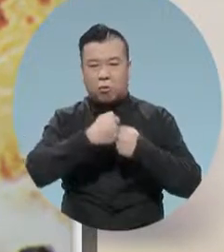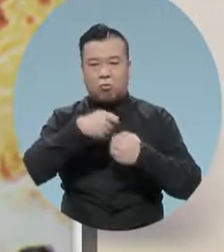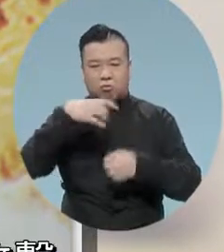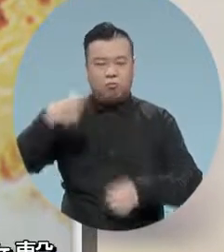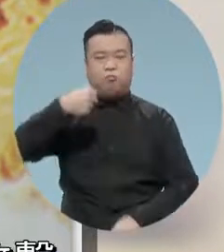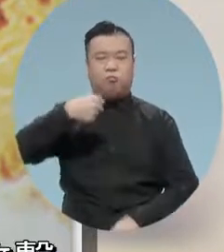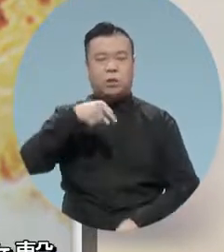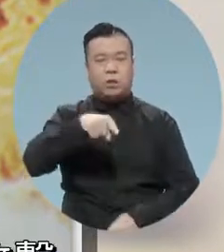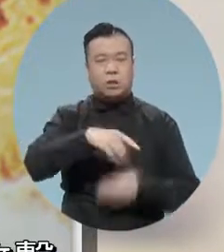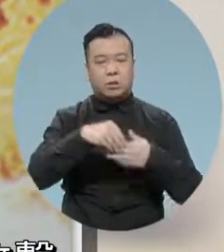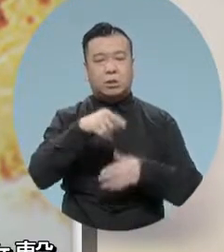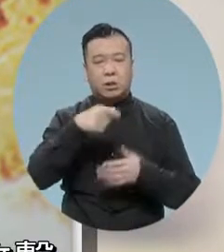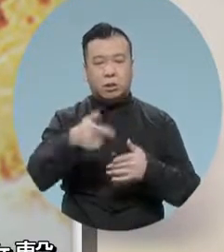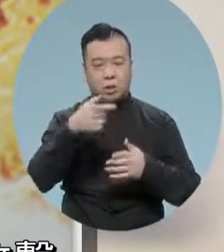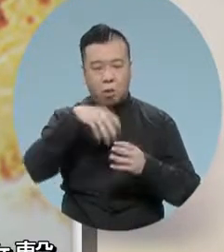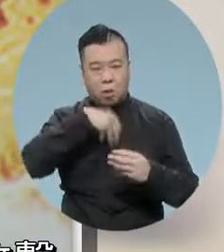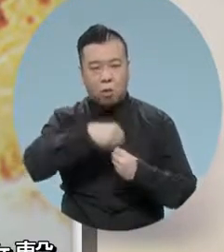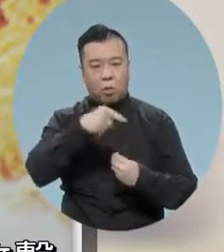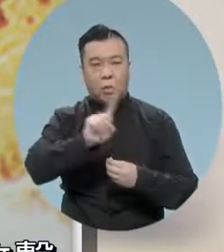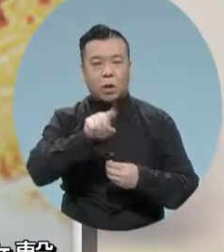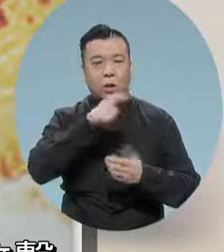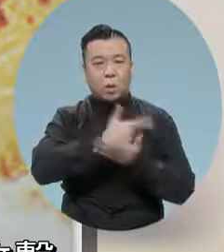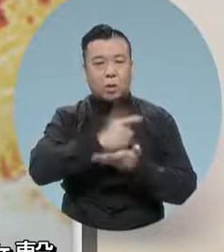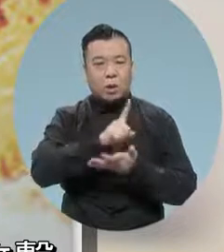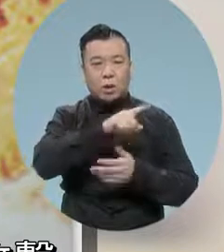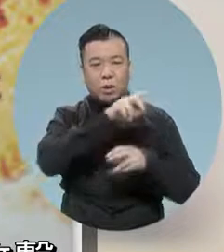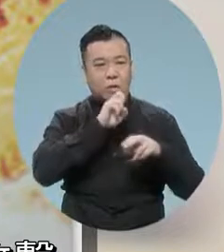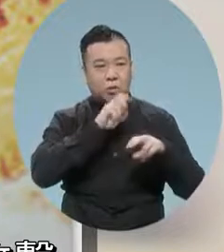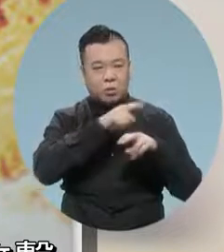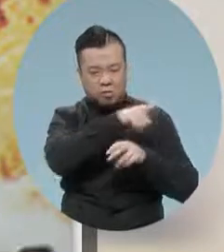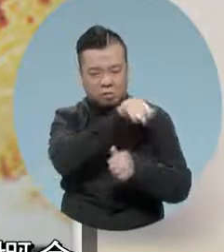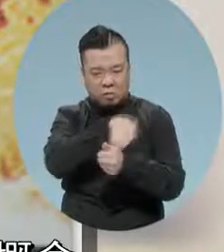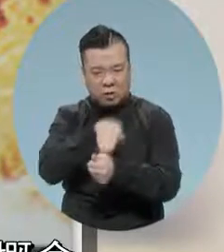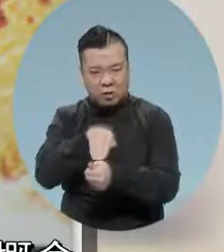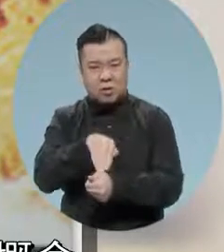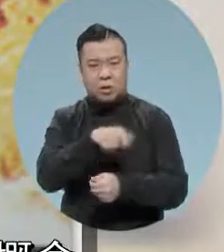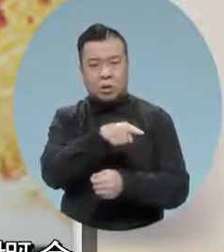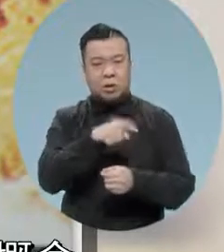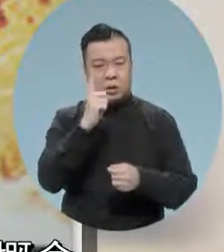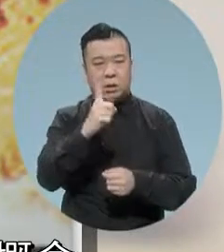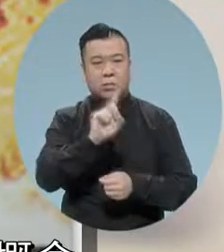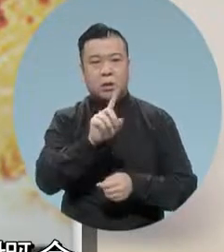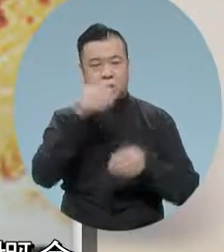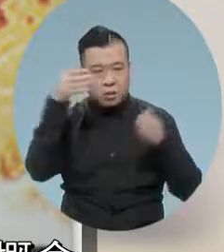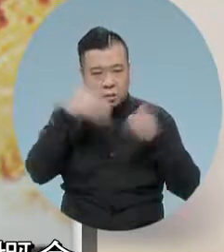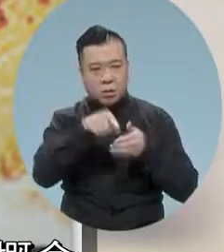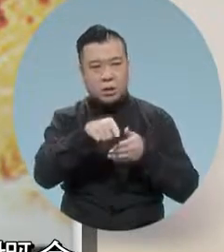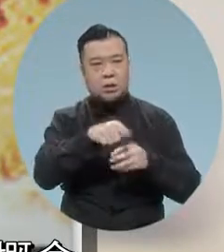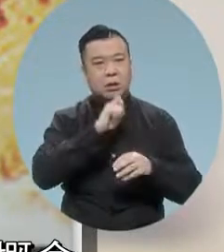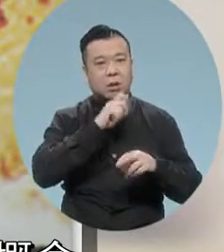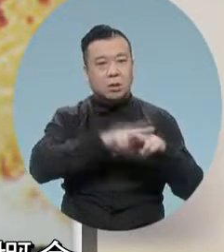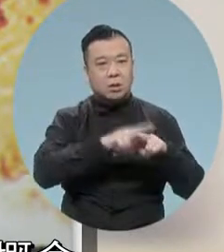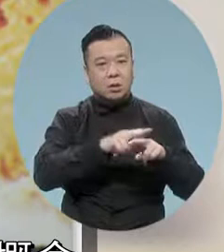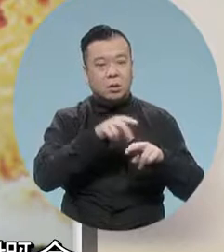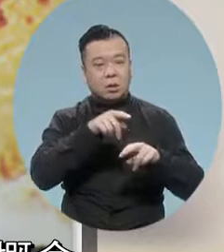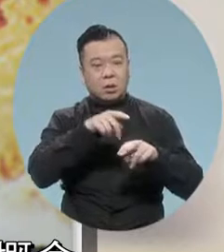键，所以你哋会见到今日嘅西方对中国嘅攻击，一佢集中拆开